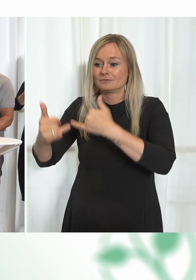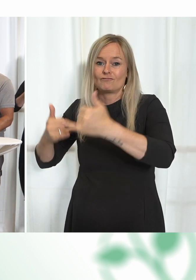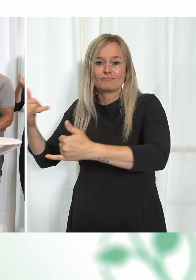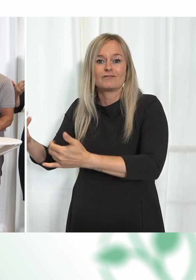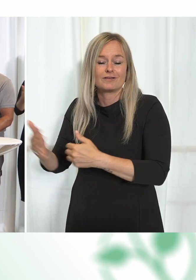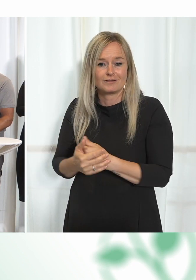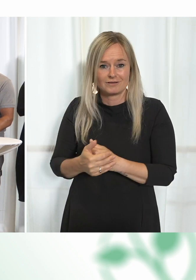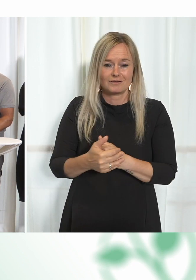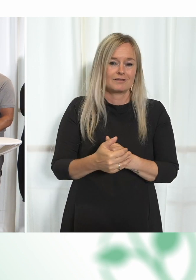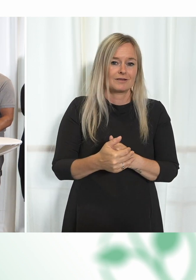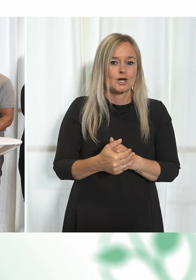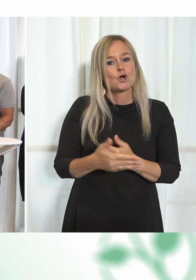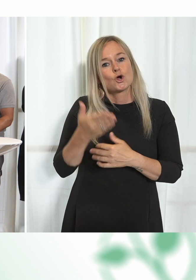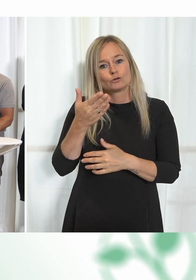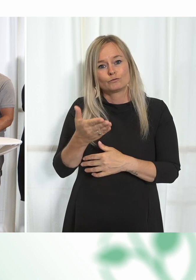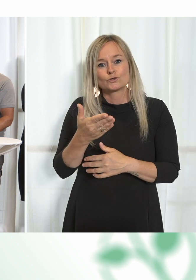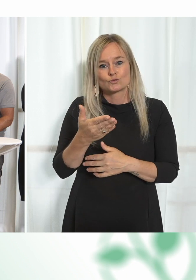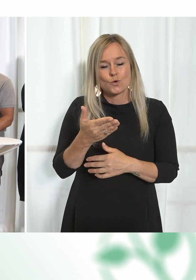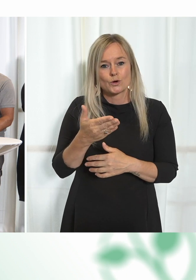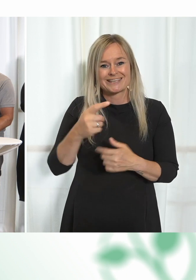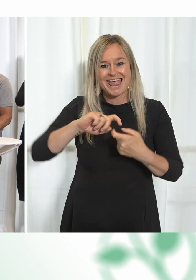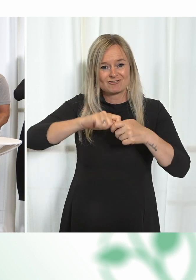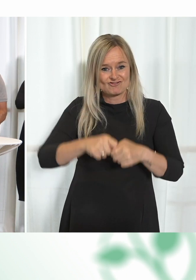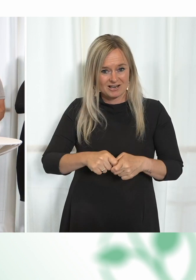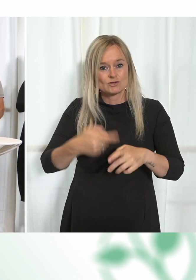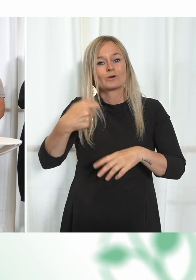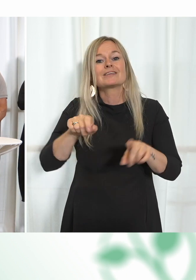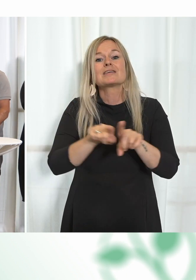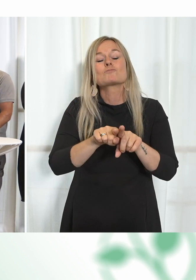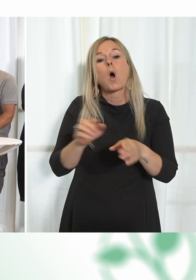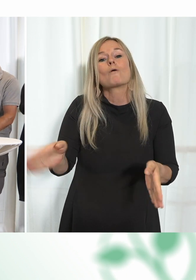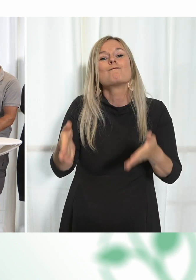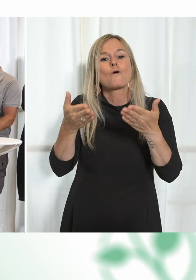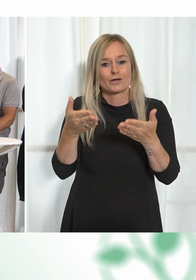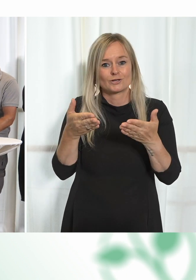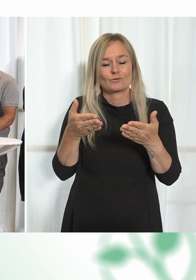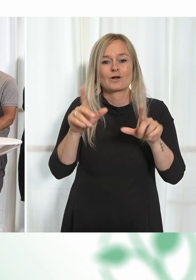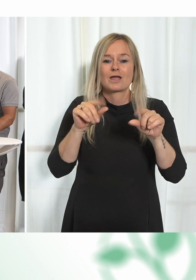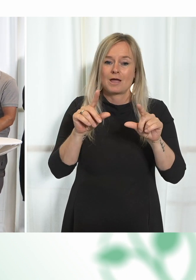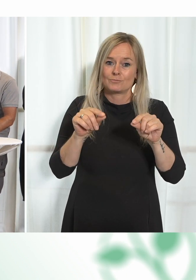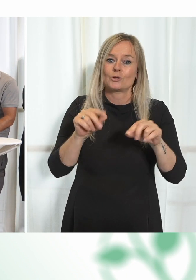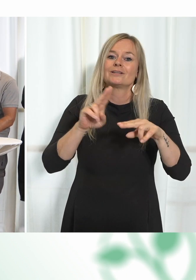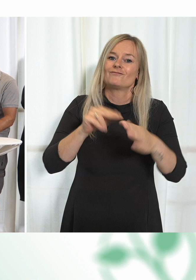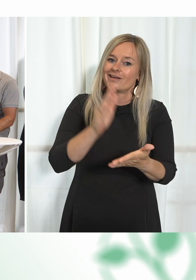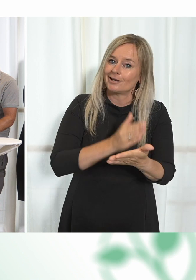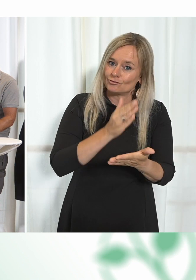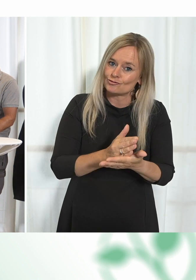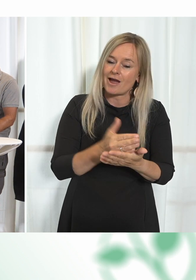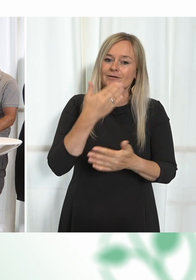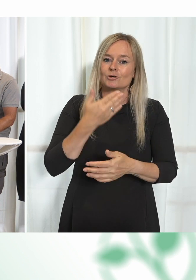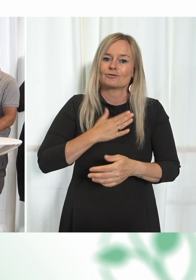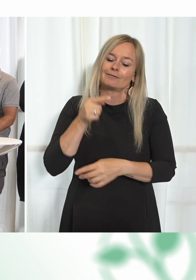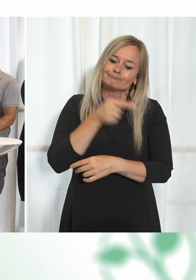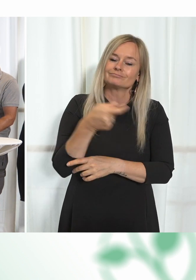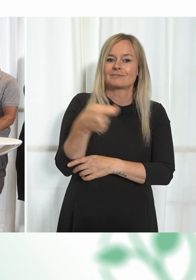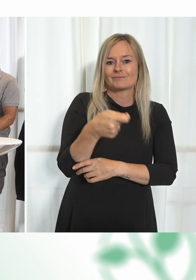gibt es für solche Installationen auch Förderungen. Das heißt, man ist dann nicht auf sich alleine gestellt, wenn man sich dazu entscheidet, diesen Investitionsschritt auch